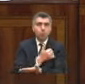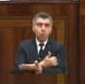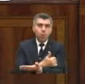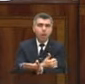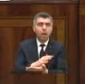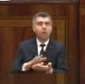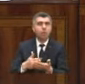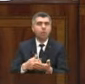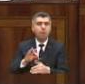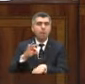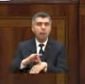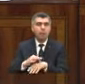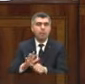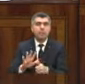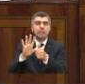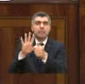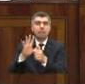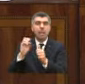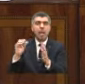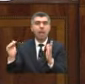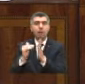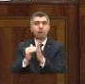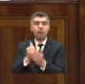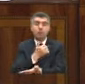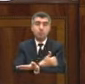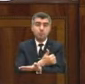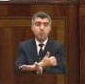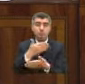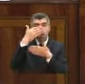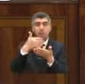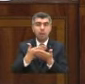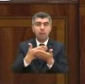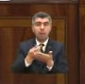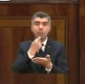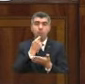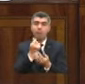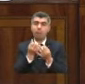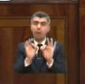المزمنه، مين كيتامر؟ 600,000 واحد اللي عنده مرض السكري اللي كيداوي بهاد